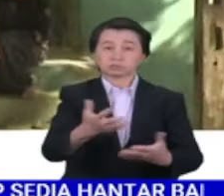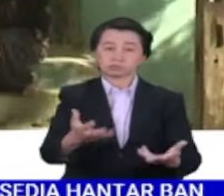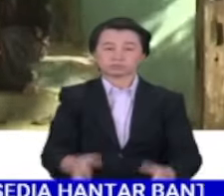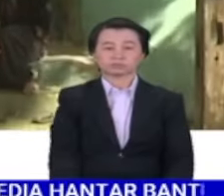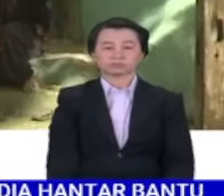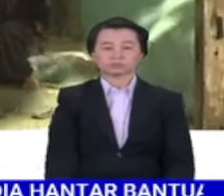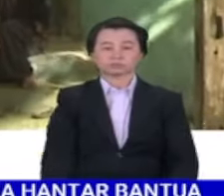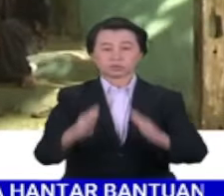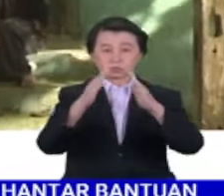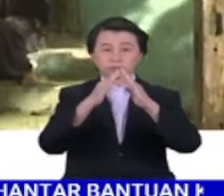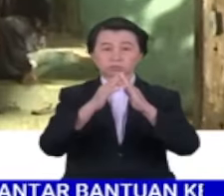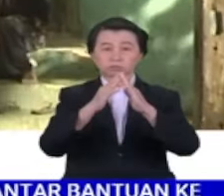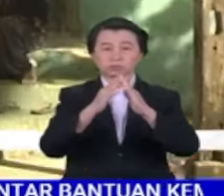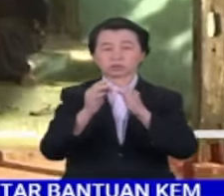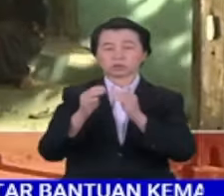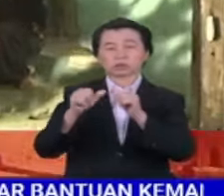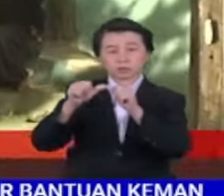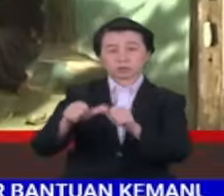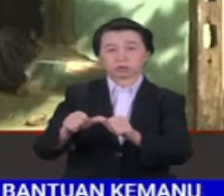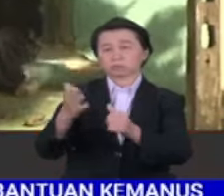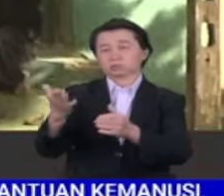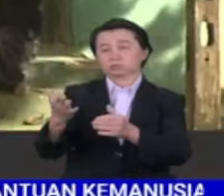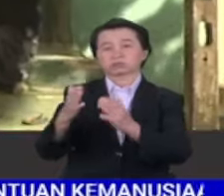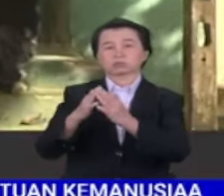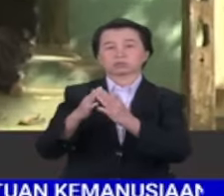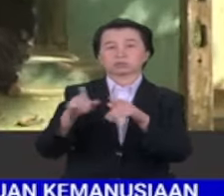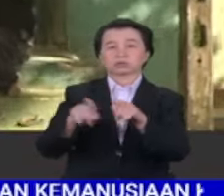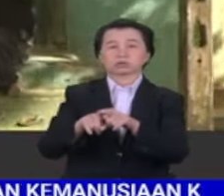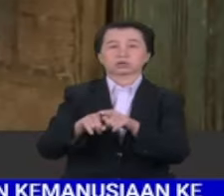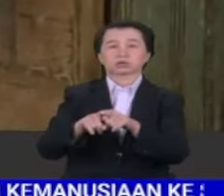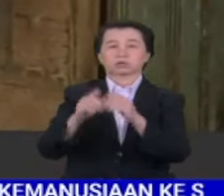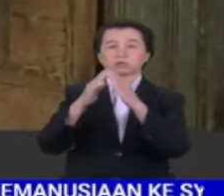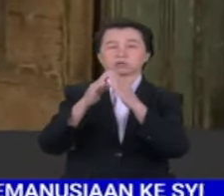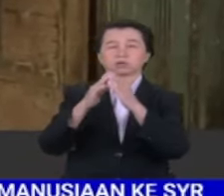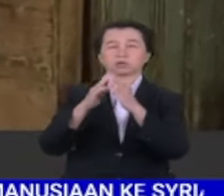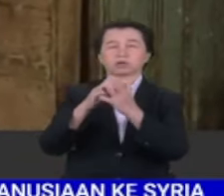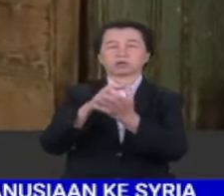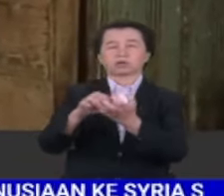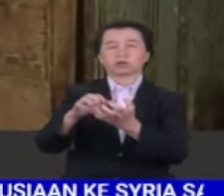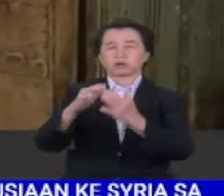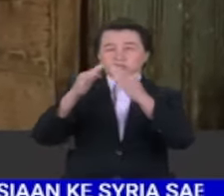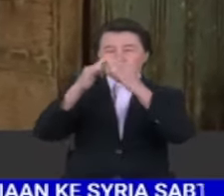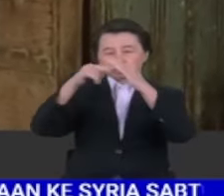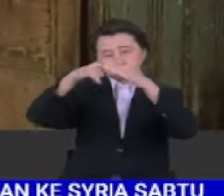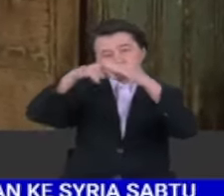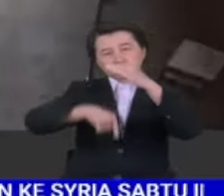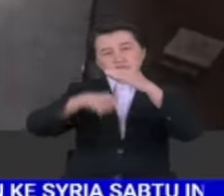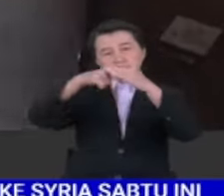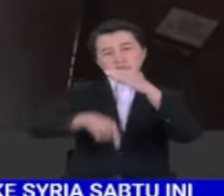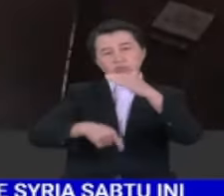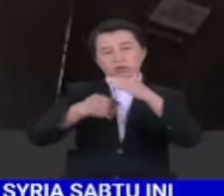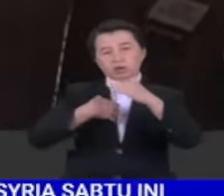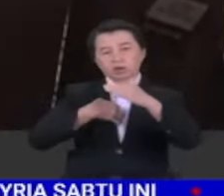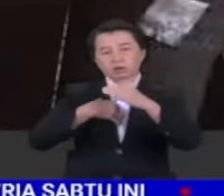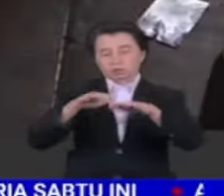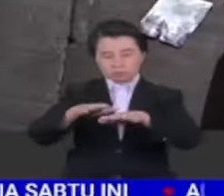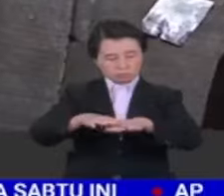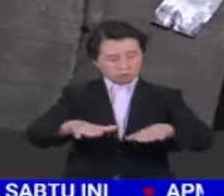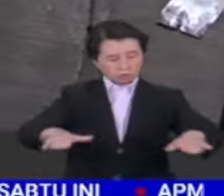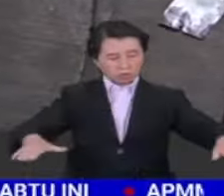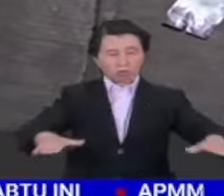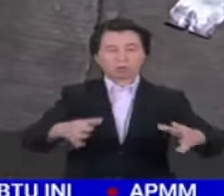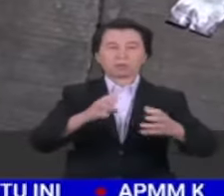rumah pusaka yang didiami mereka ini juga Kian usur karena atapnya sudah bocor dan ada bagian lantai